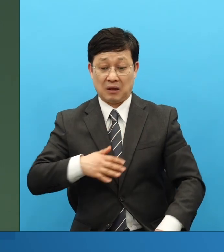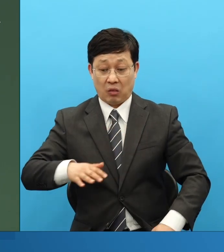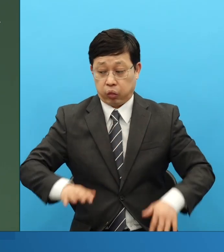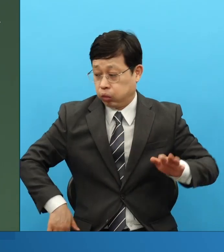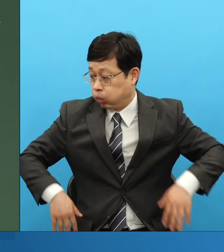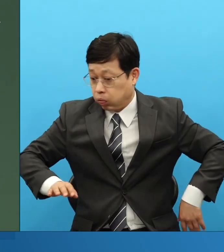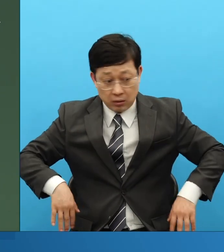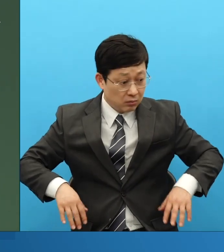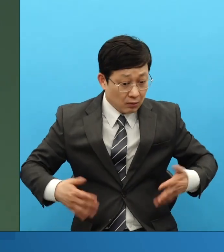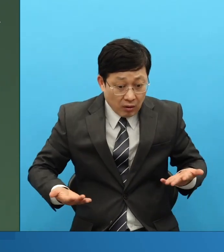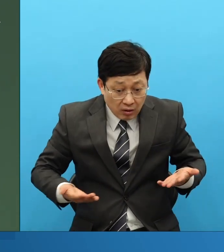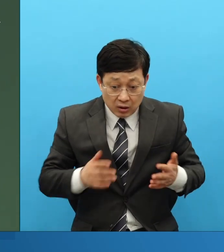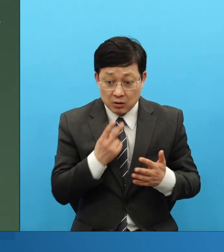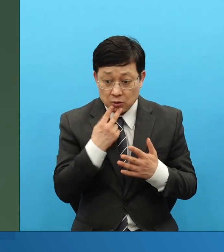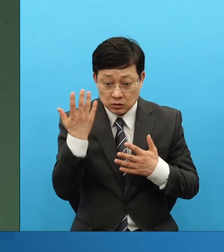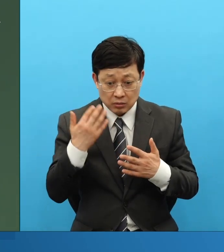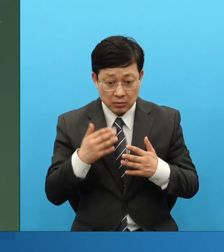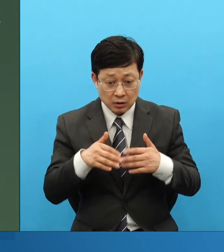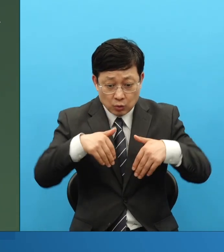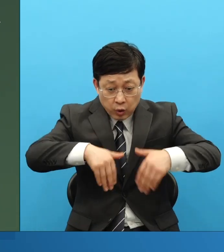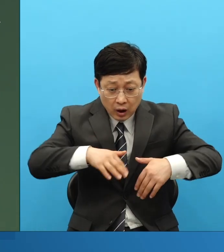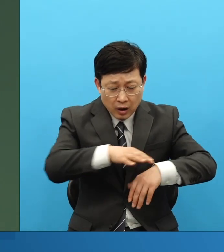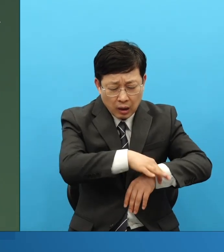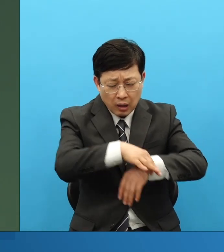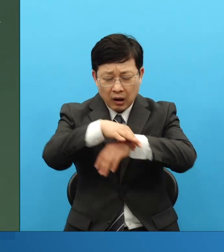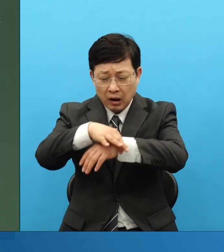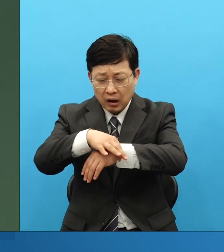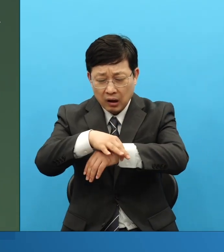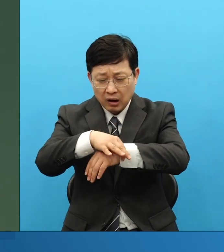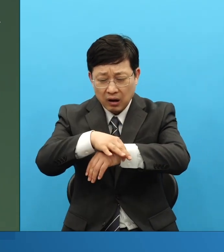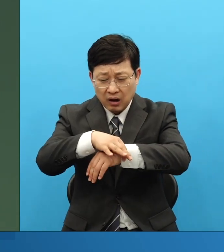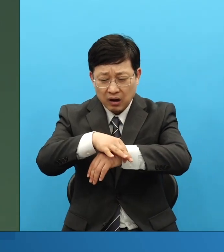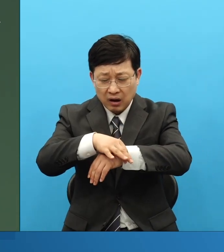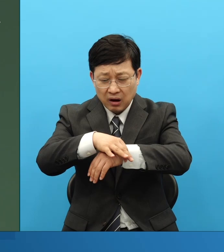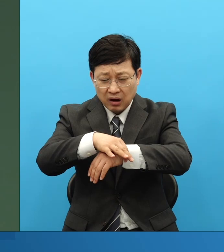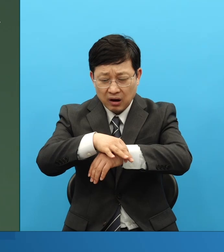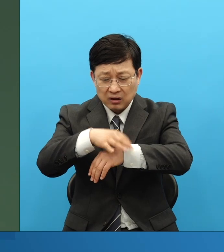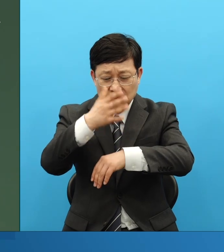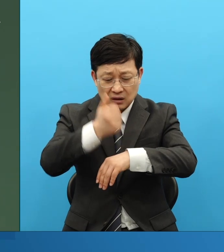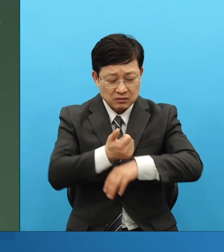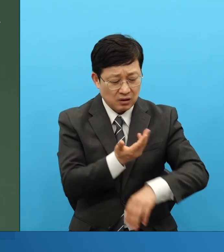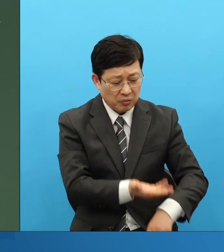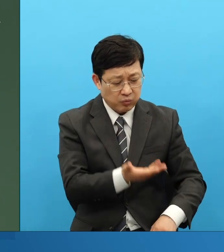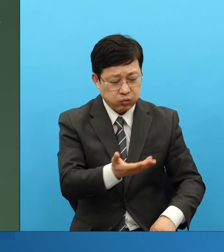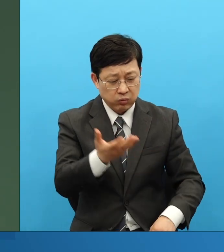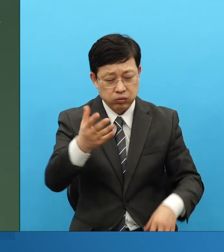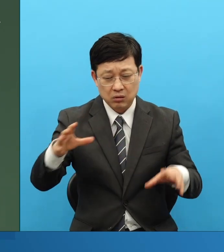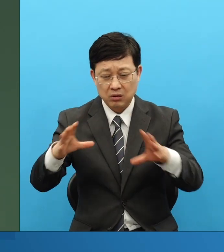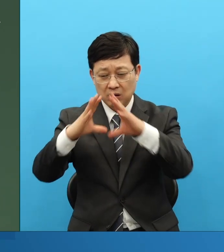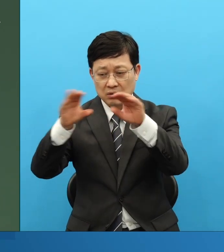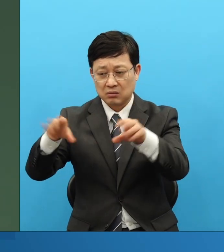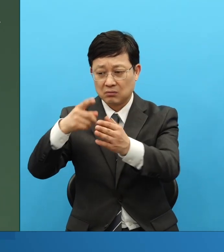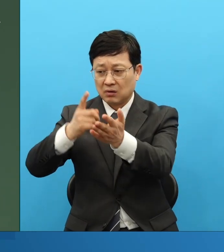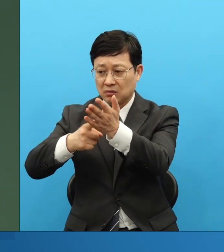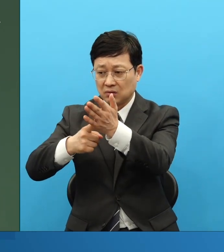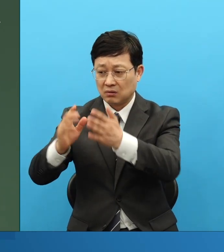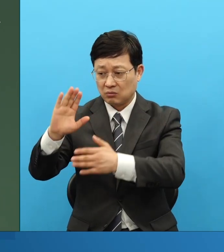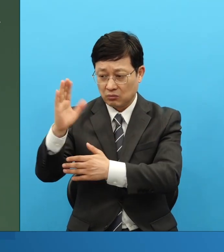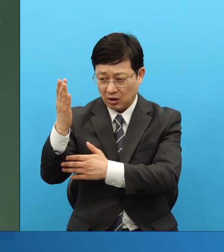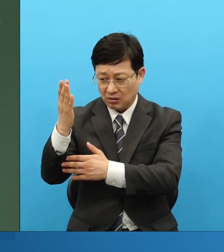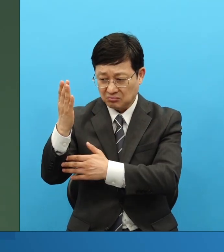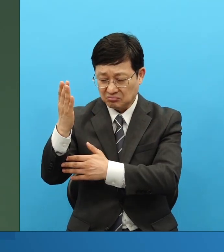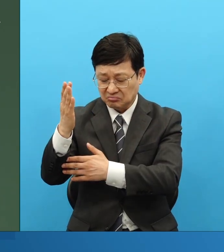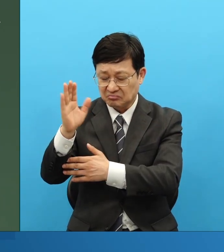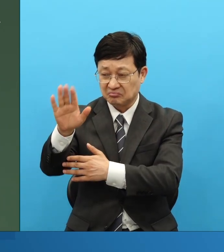he went as a slave, empty-handed, but he became the governor. 똑같은 고백을 했어요. That he gave the exact same confession. 임금님의